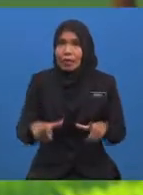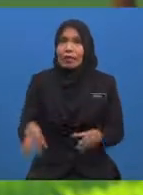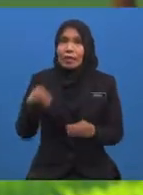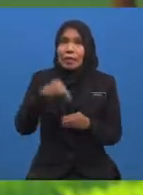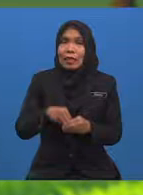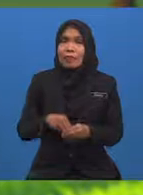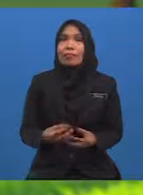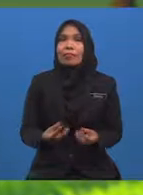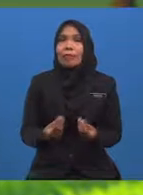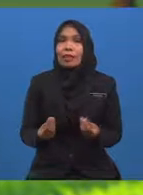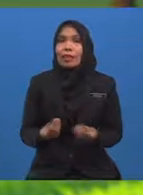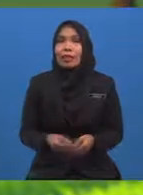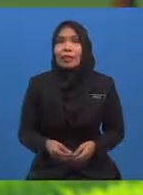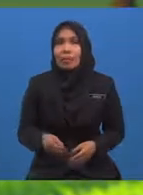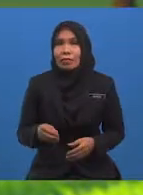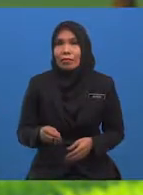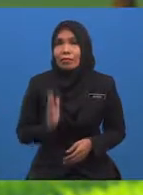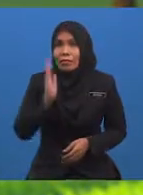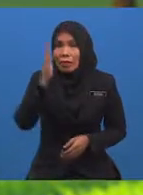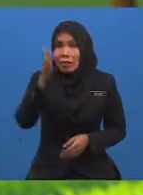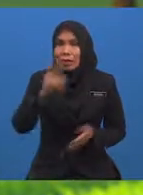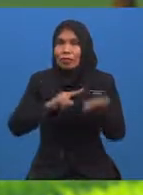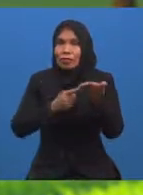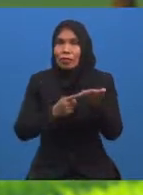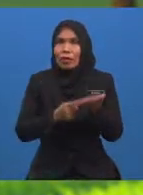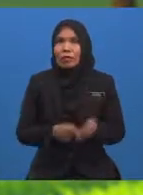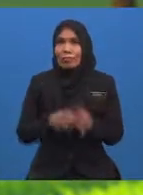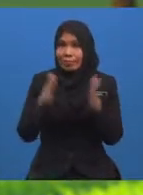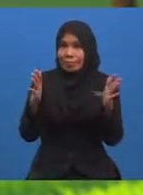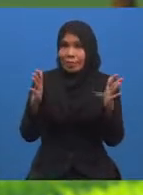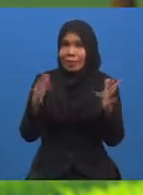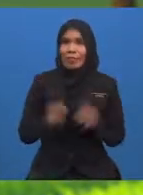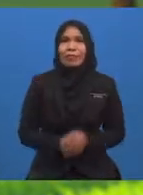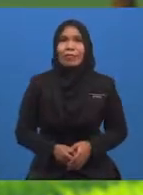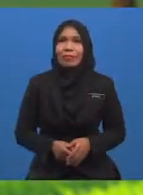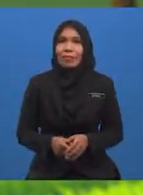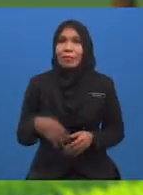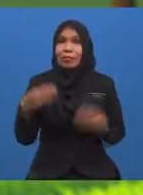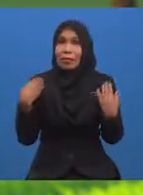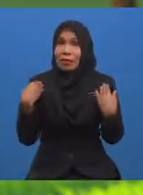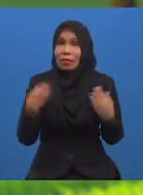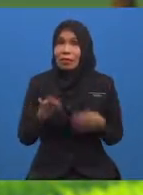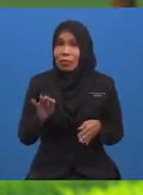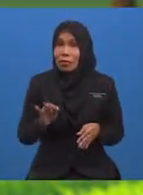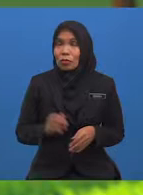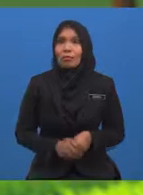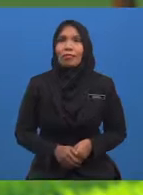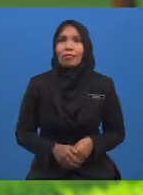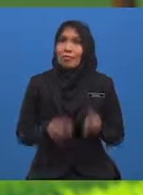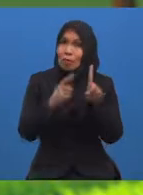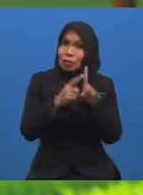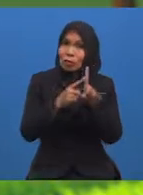membesar apabila mempunyai tiga faktor. Pertama,